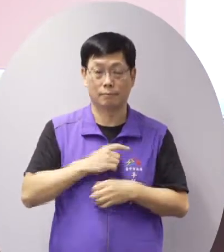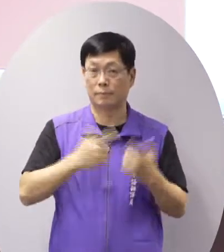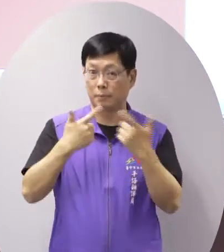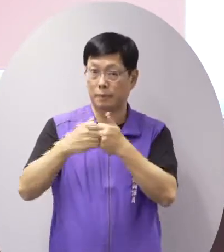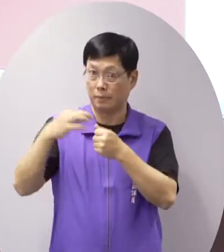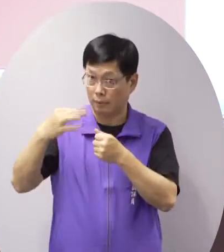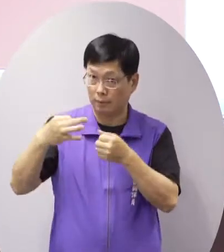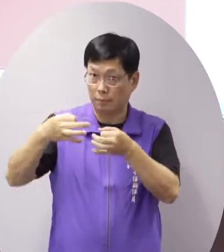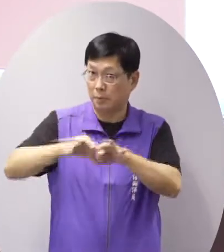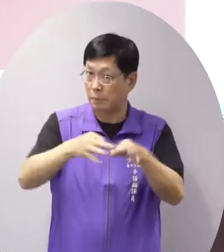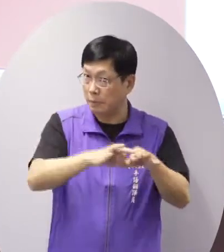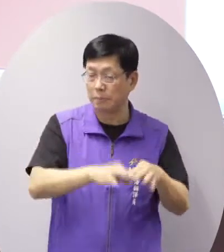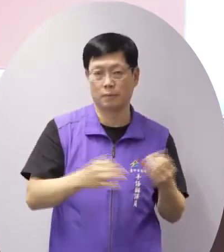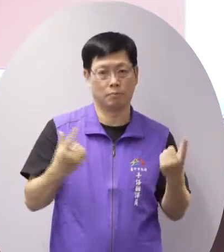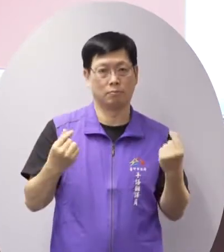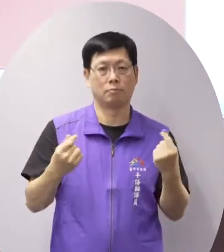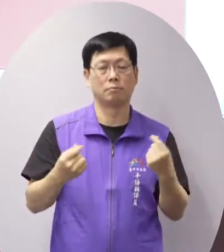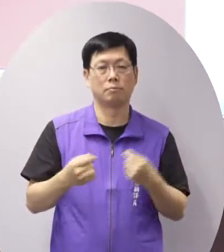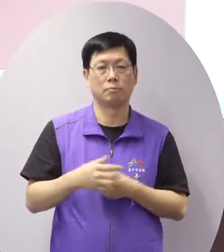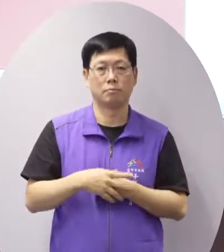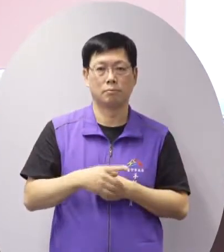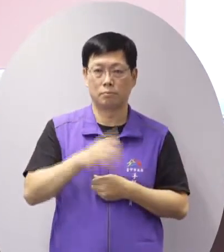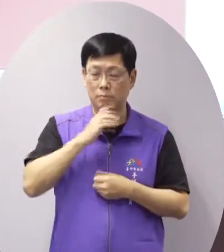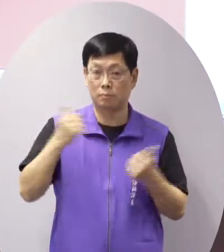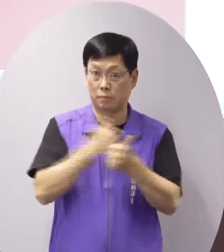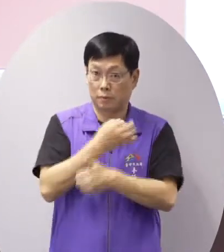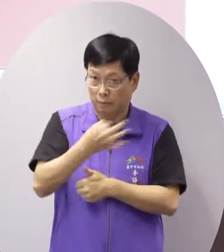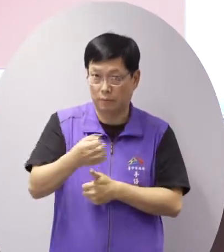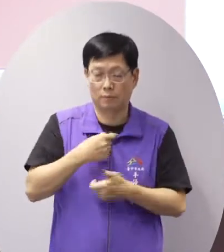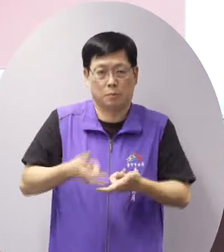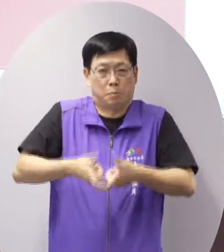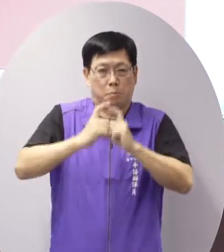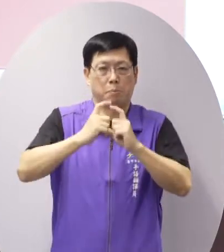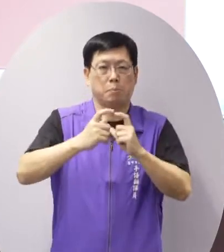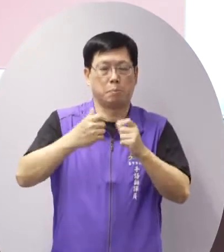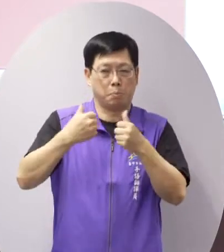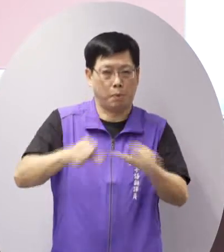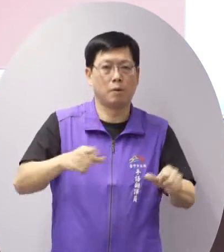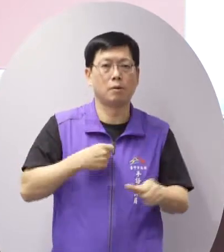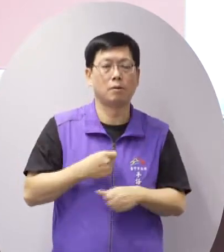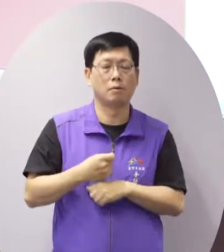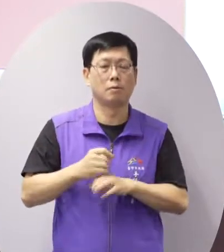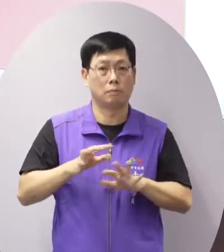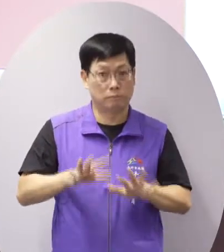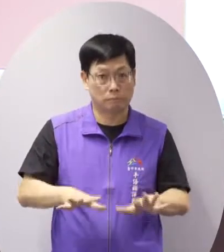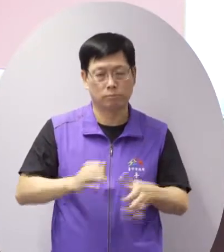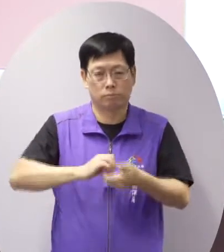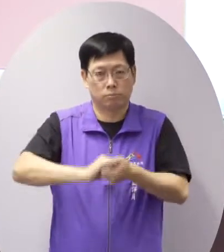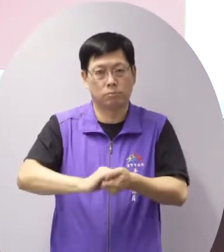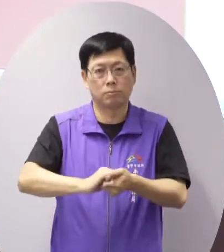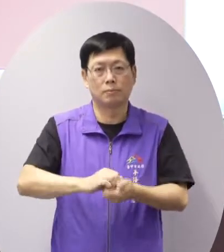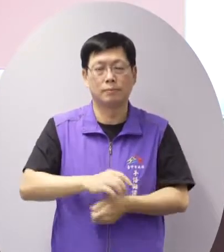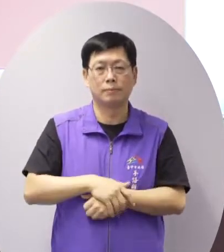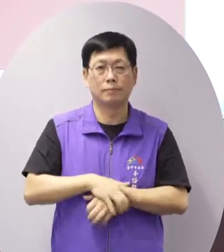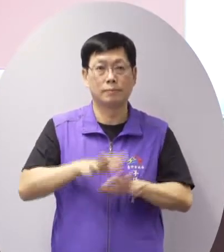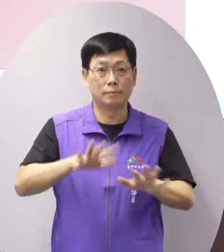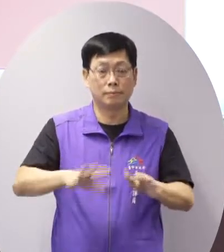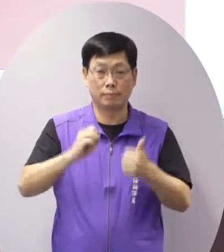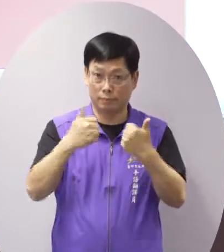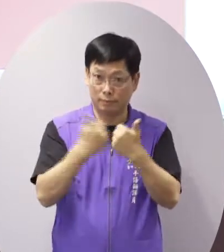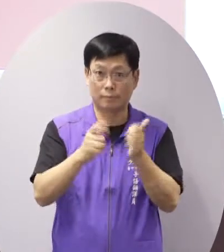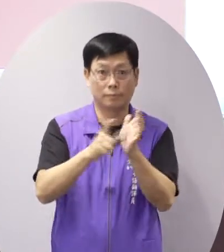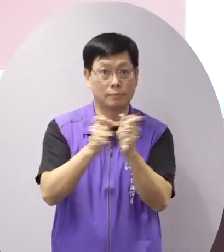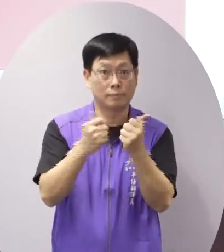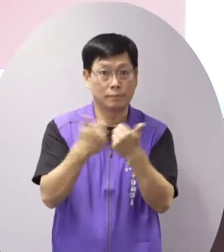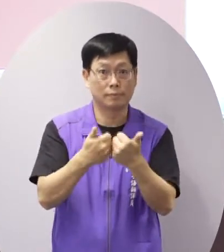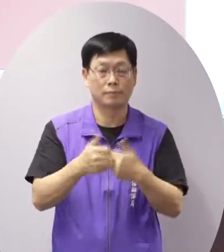款，那这些都是要垫付案都要转正，那所以说我们就决定在这次议会的临